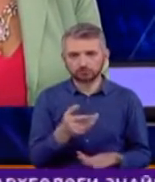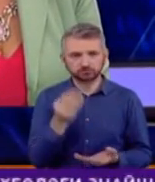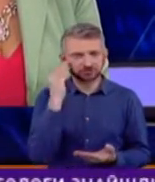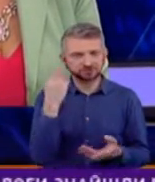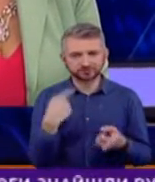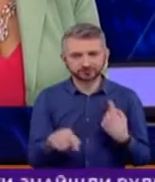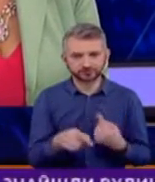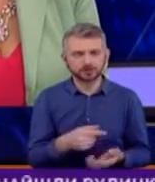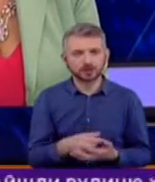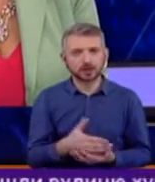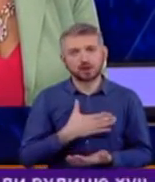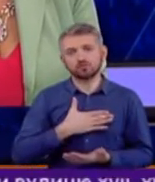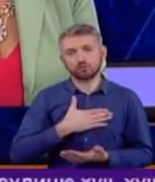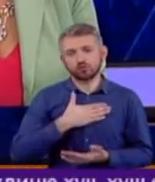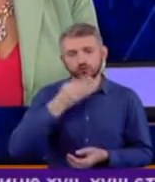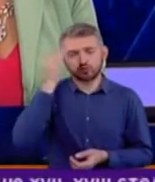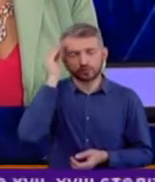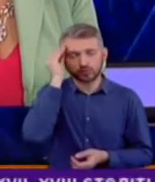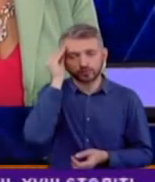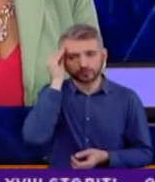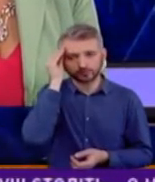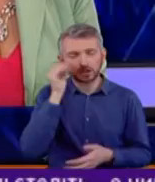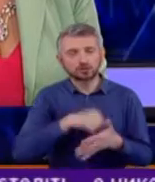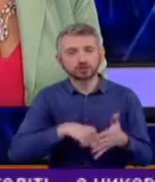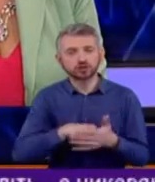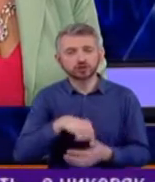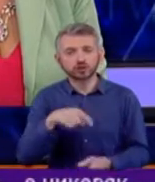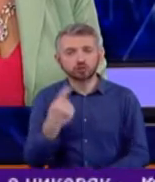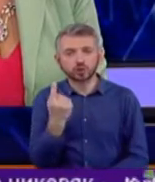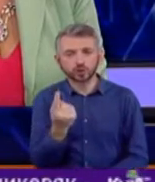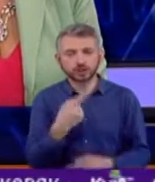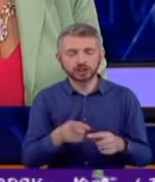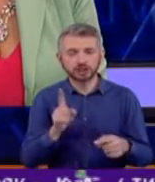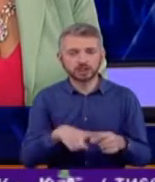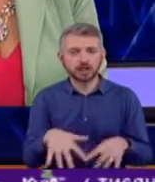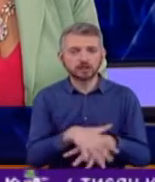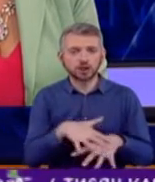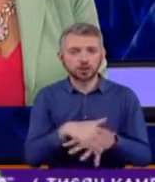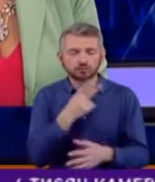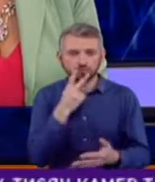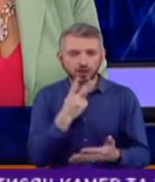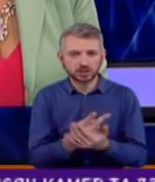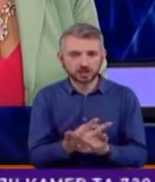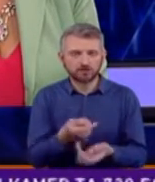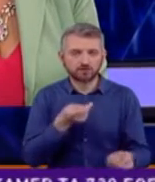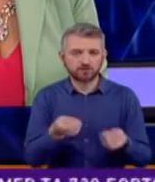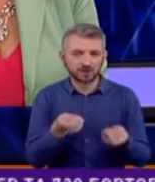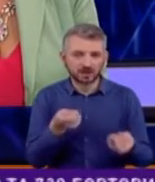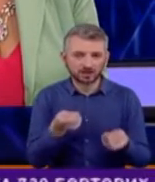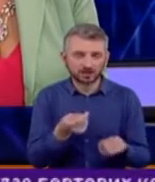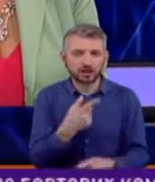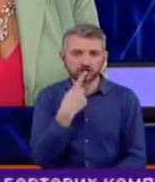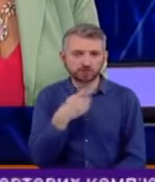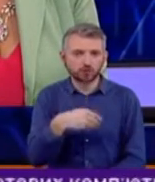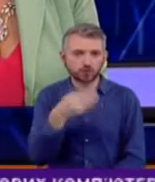думки. Ну, на моє переконання... Причина номер один – це народ показав владі,